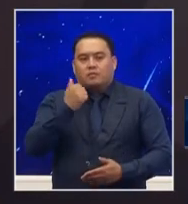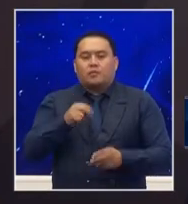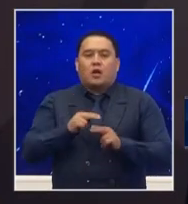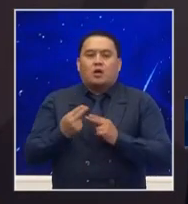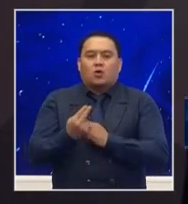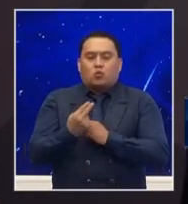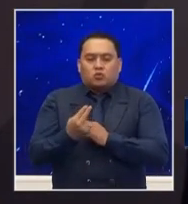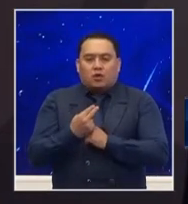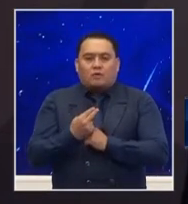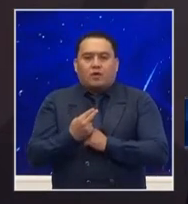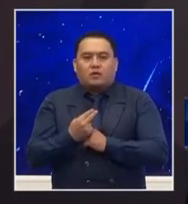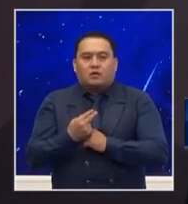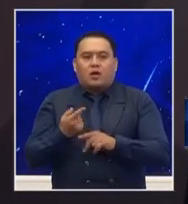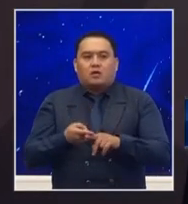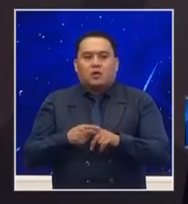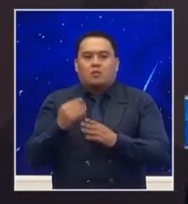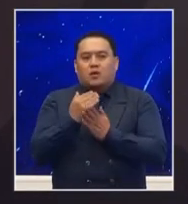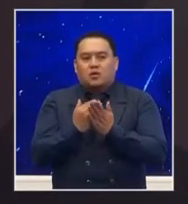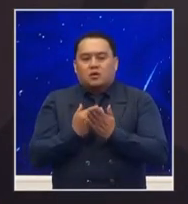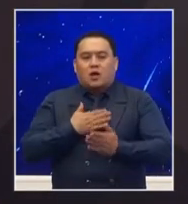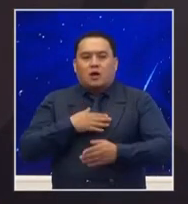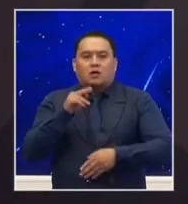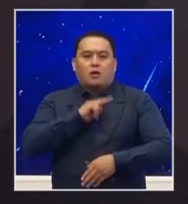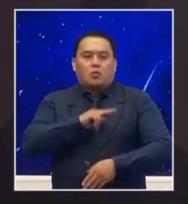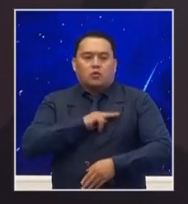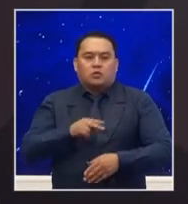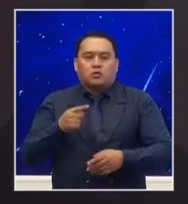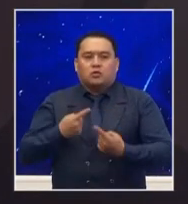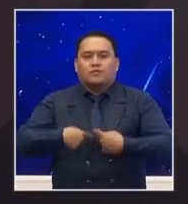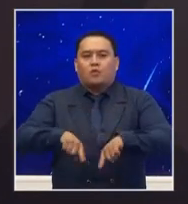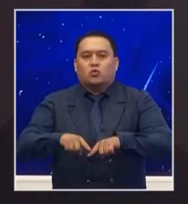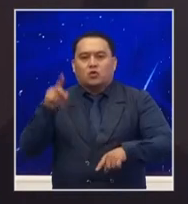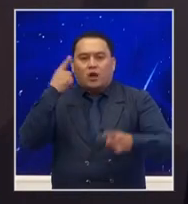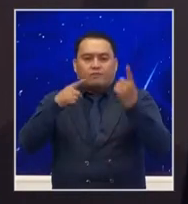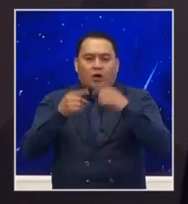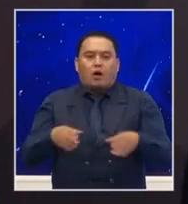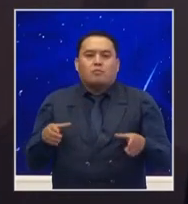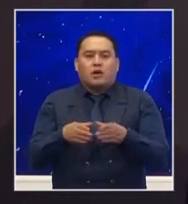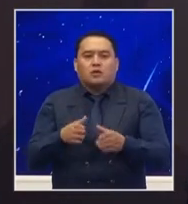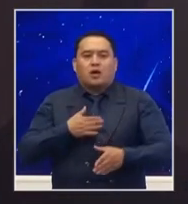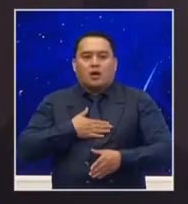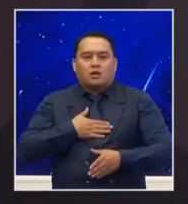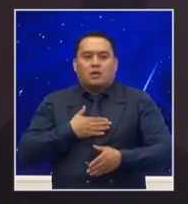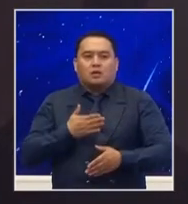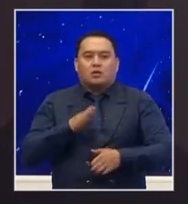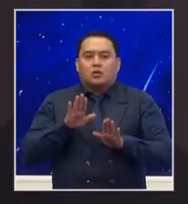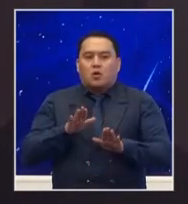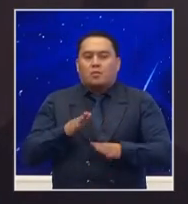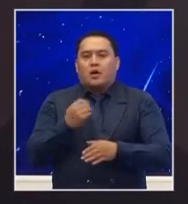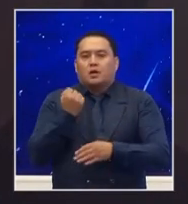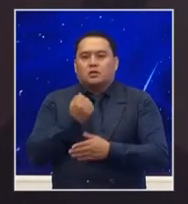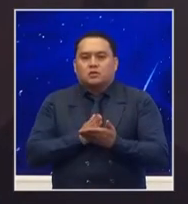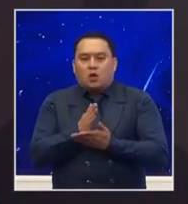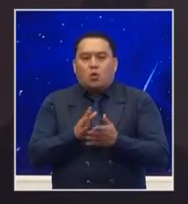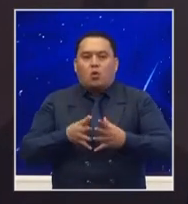наставникам. И над этой передачей работала целая творческая команда. Поэтому я считаю, что это не только моя,